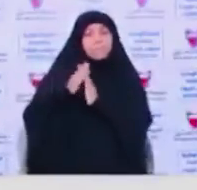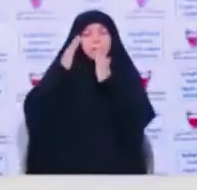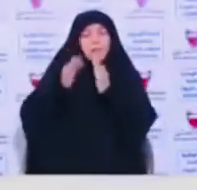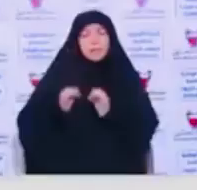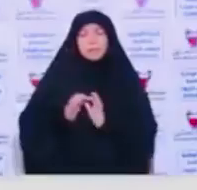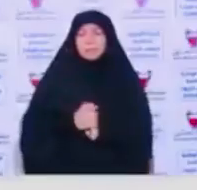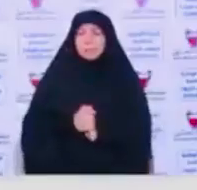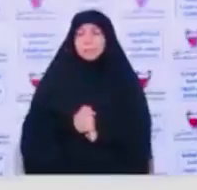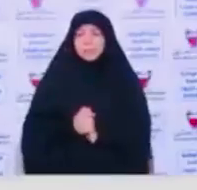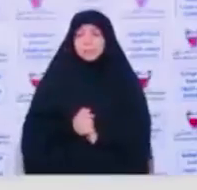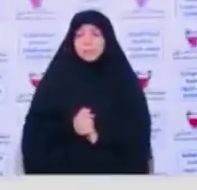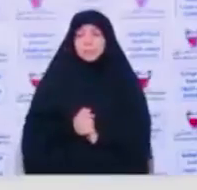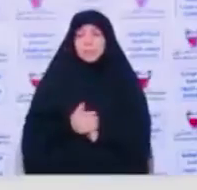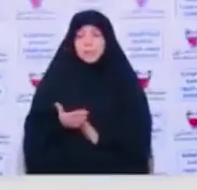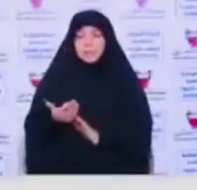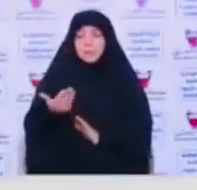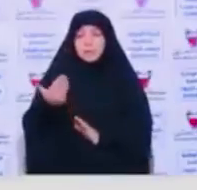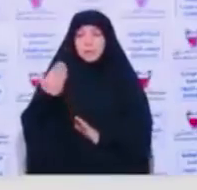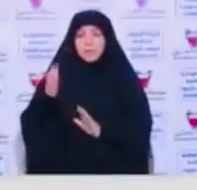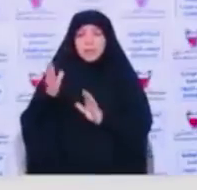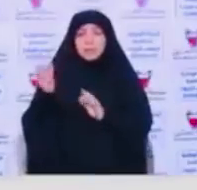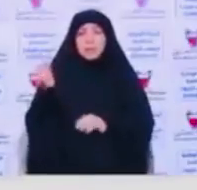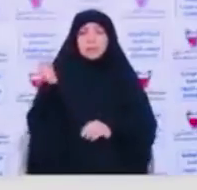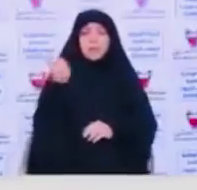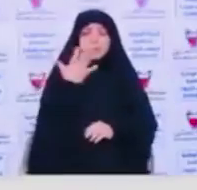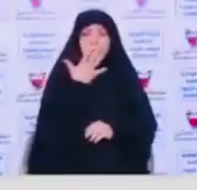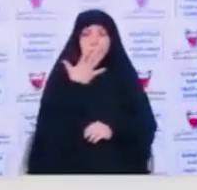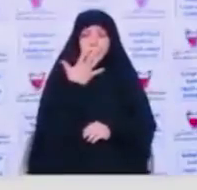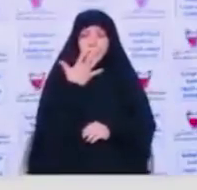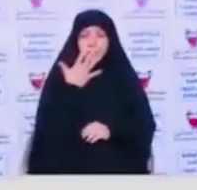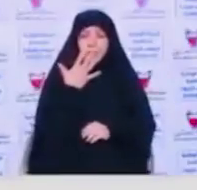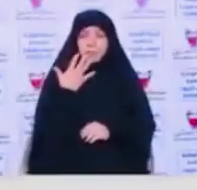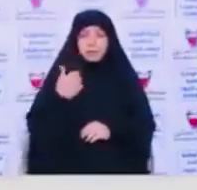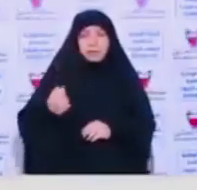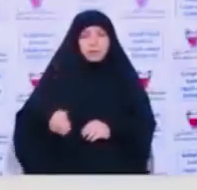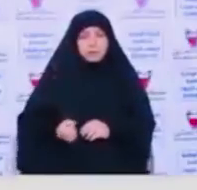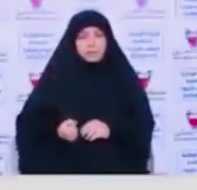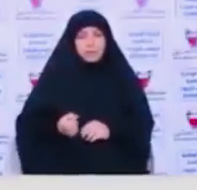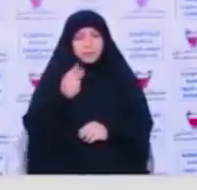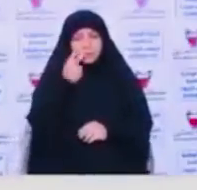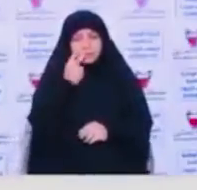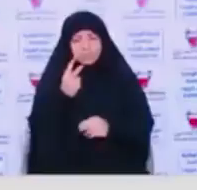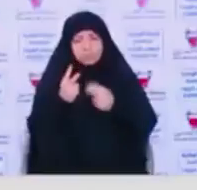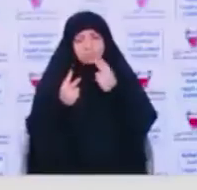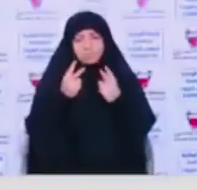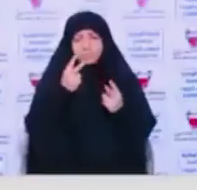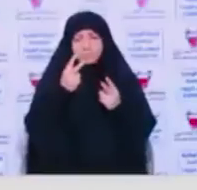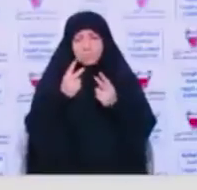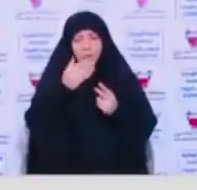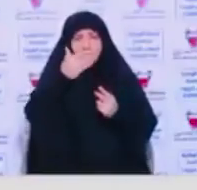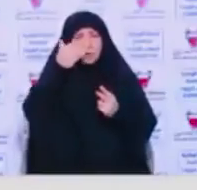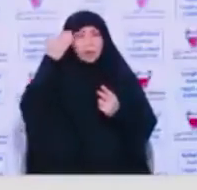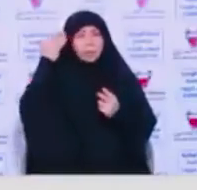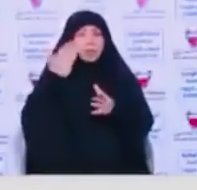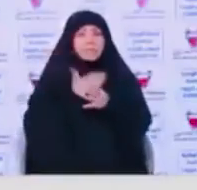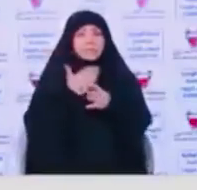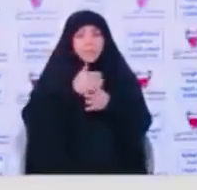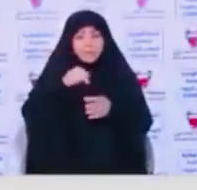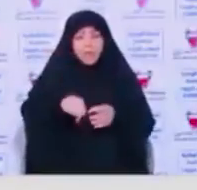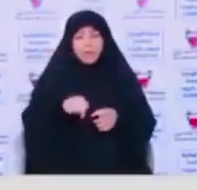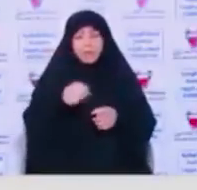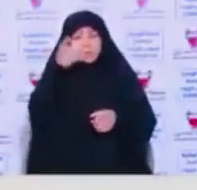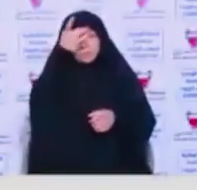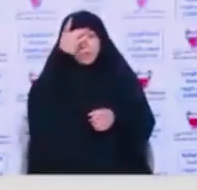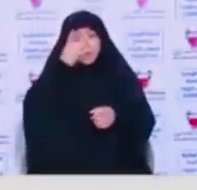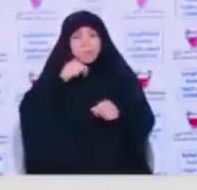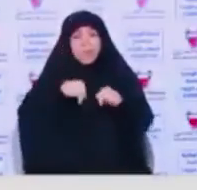خلال الخمسة أشهر اللي طافت يعني أثبتت مملكة البحرين باكتساب الخبرة والتجربة الفريدة هذه